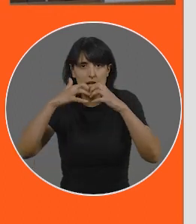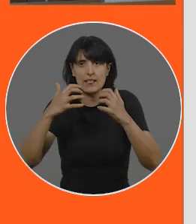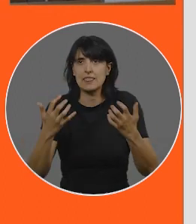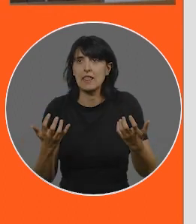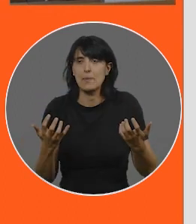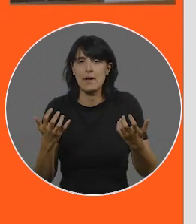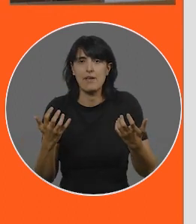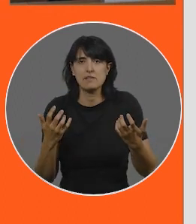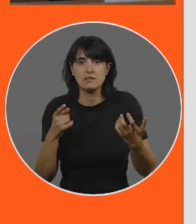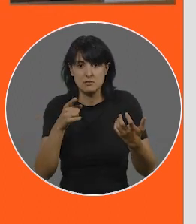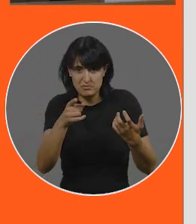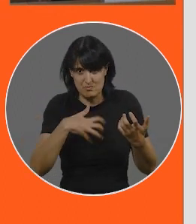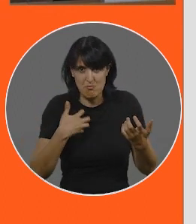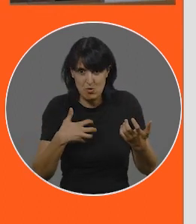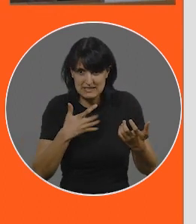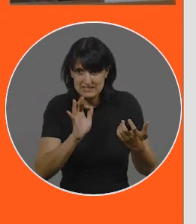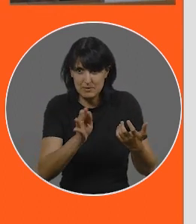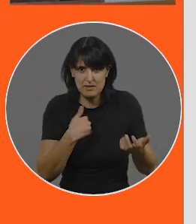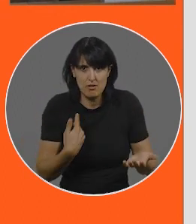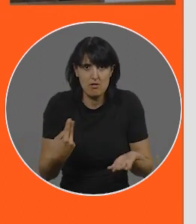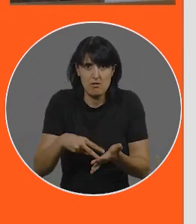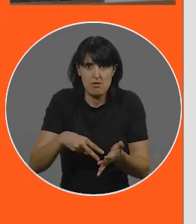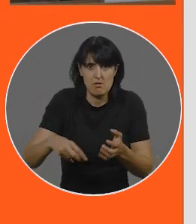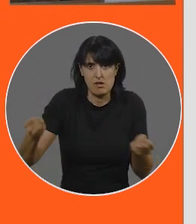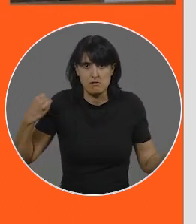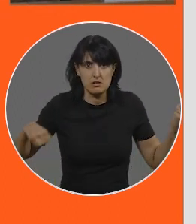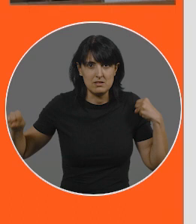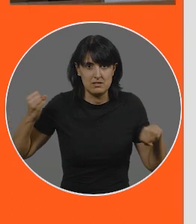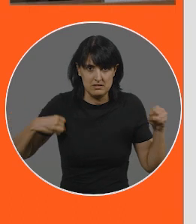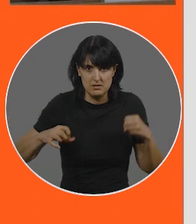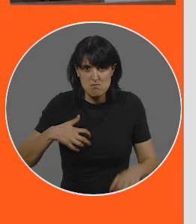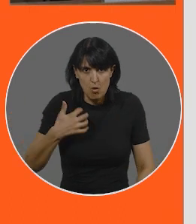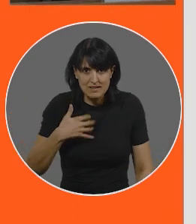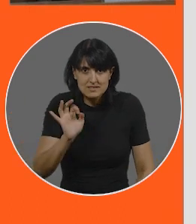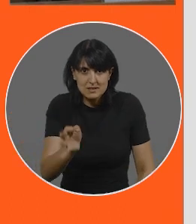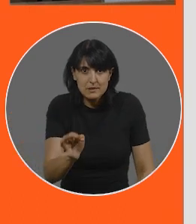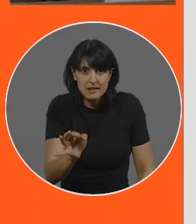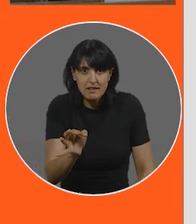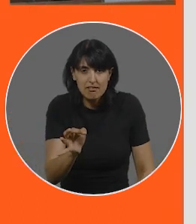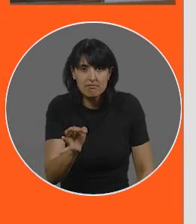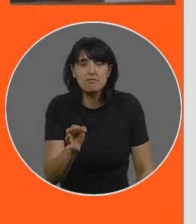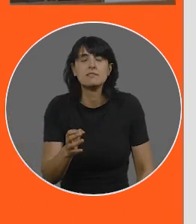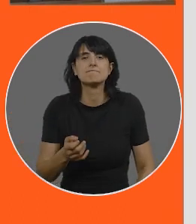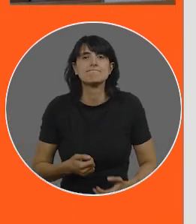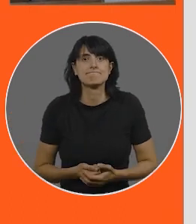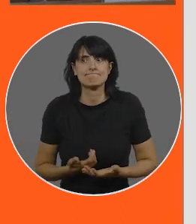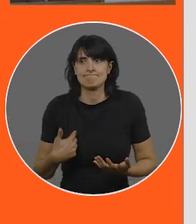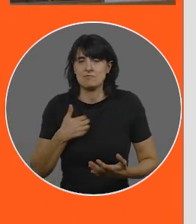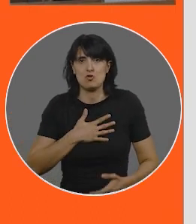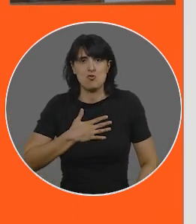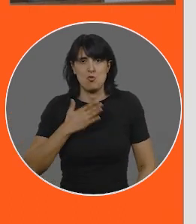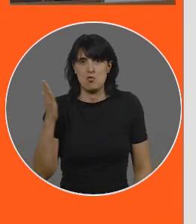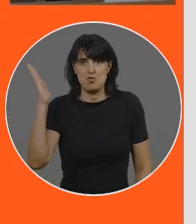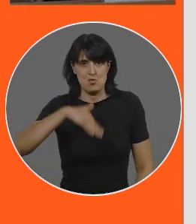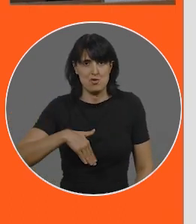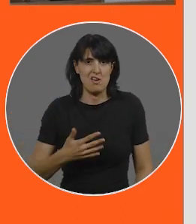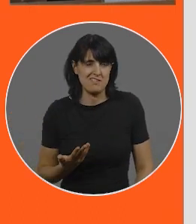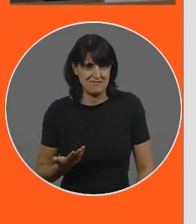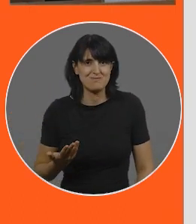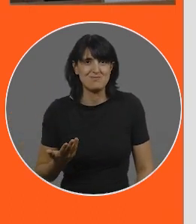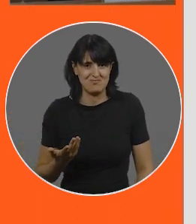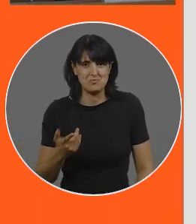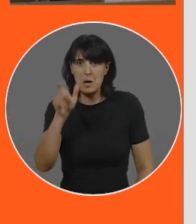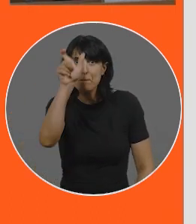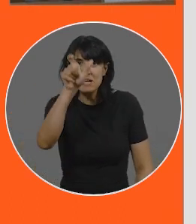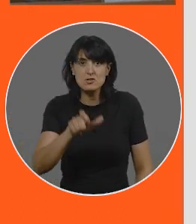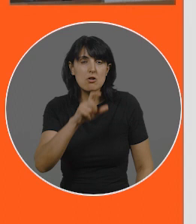més afectats per això. Però vosaltres també us ha molestat que jo m'hagi aixecat. Bueno, molestat, és un dir, eh? Clar, és incòmode estar seguint